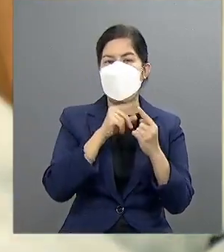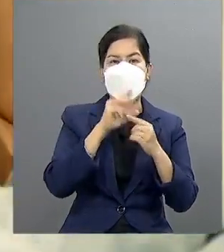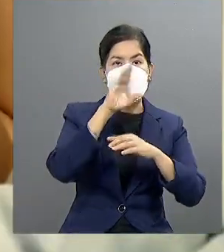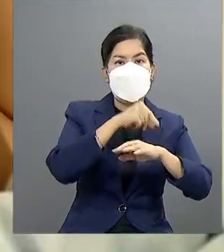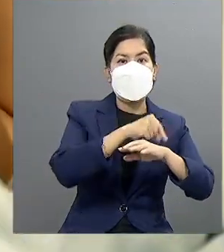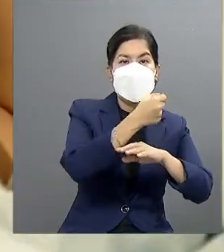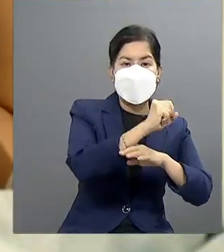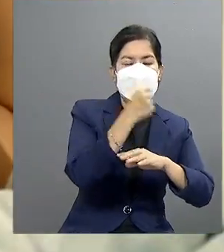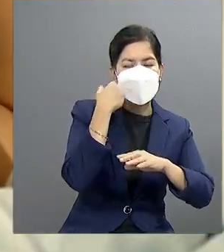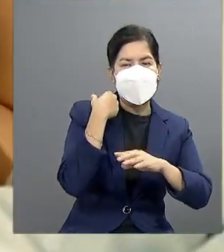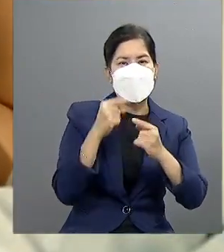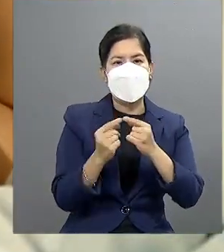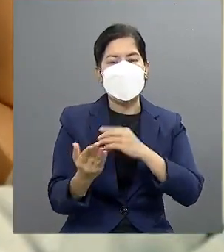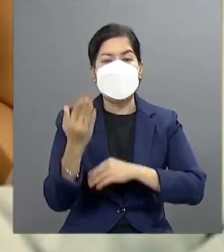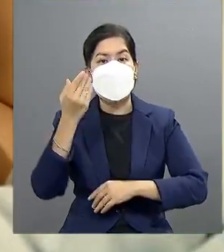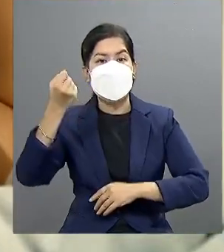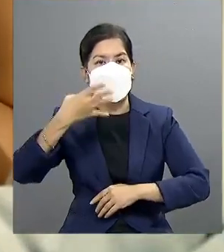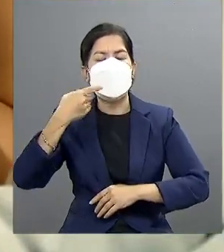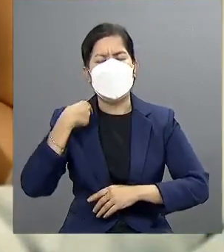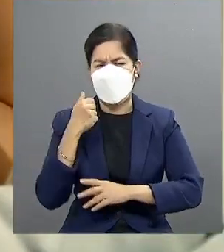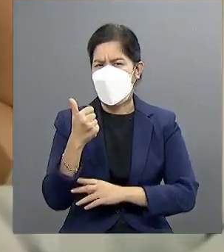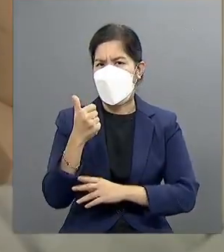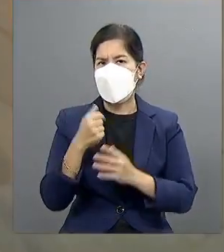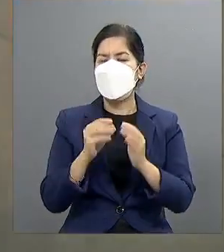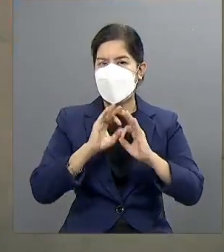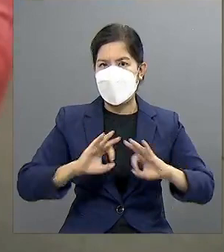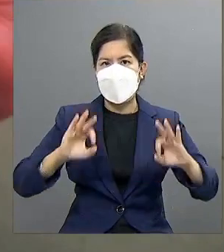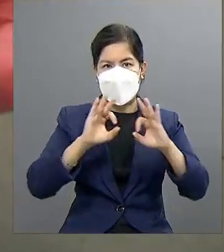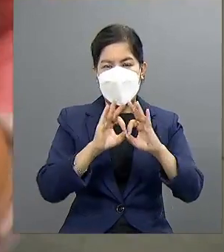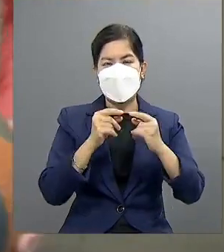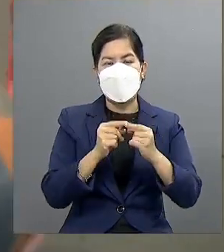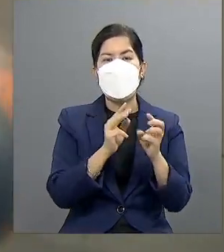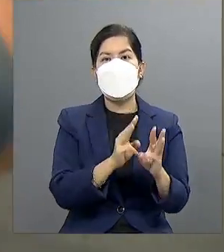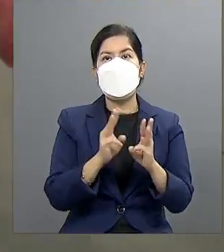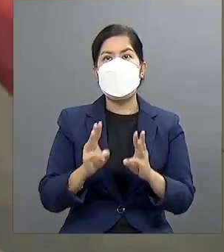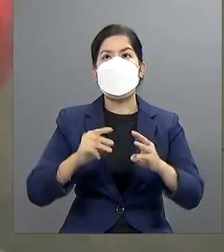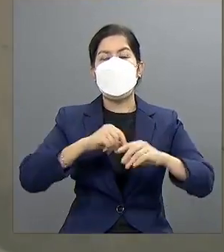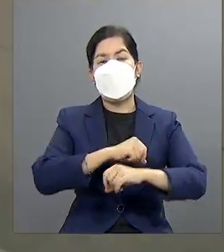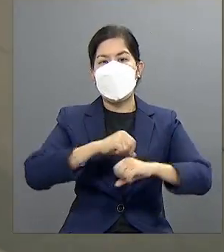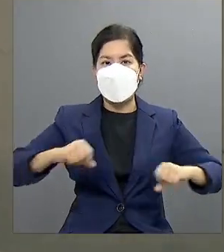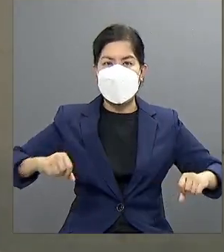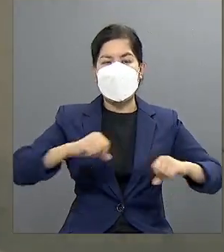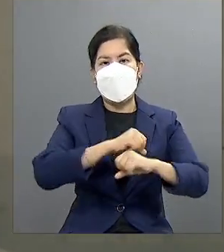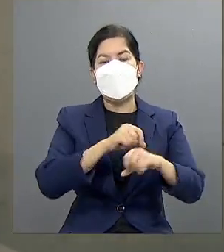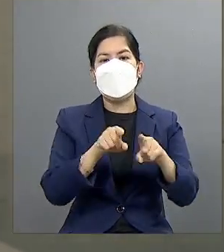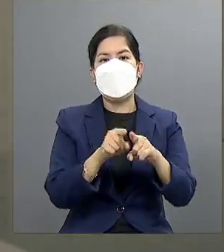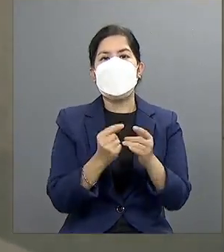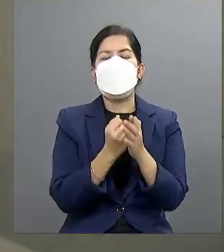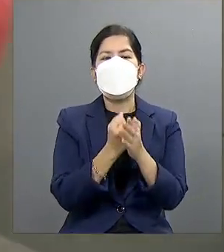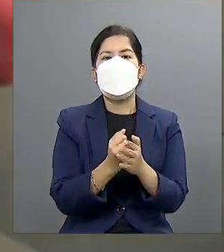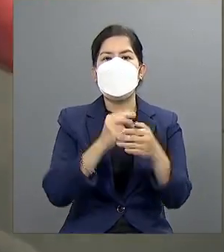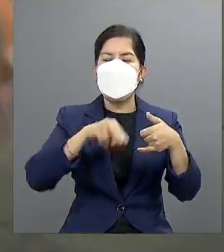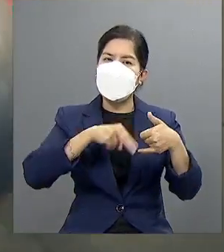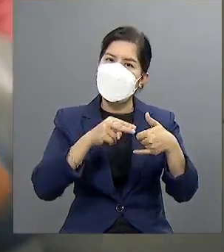ำคัญมากมันเป็นกลไกของธรรมชาติของร่างกายก็เรื่องออกกำลังกายออกกำลังกายเนี่ยก็จะช่วยเสริมสร้างภูมิคุ้มกันได้ค่ะแล้วถ้าคนที่เป็